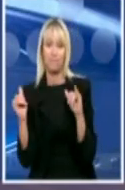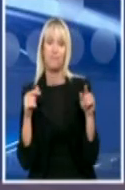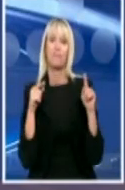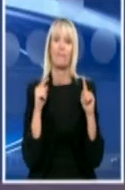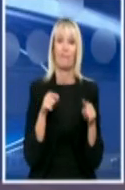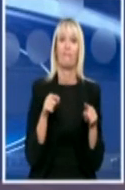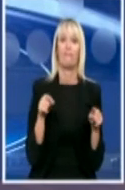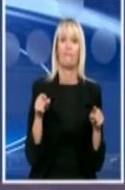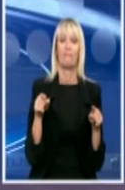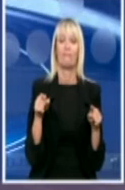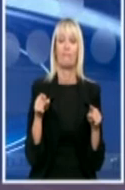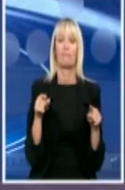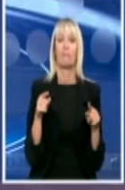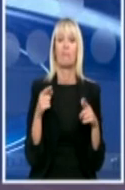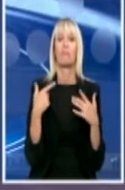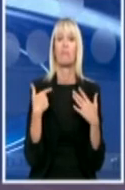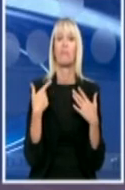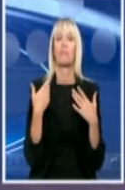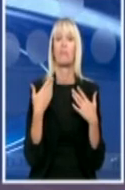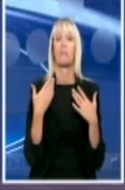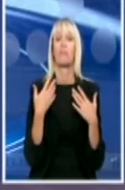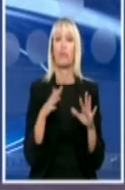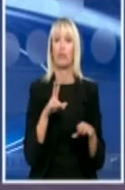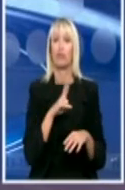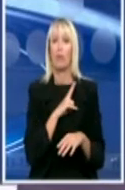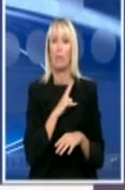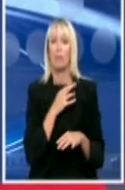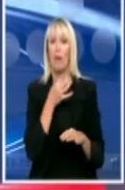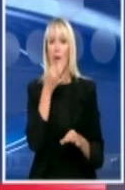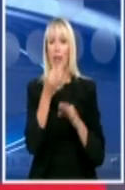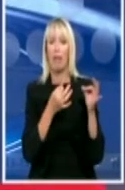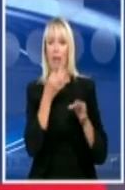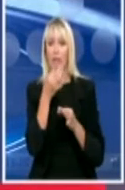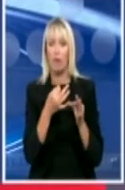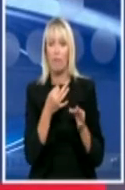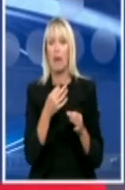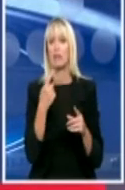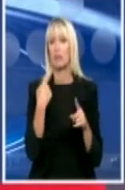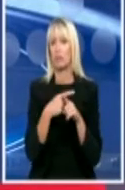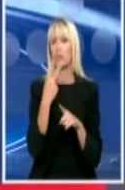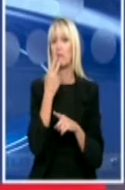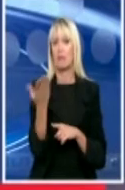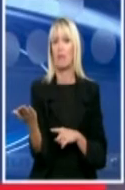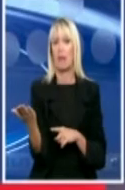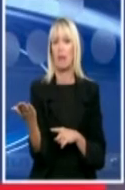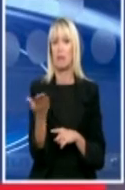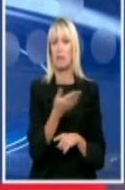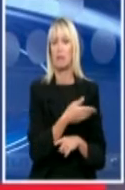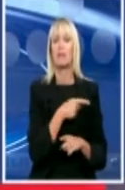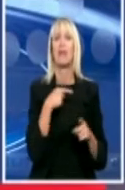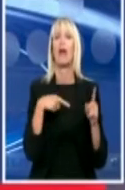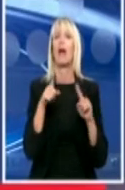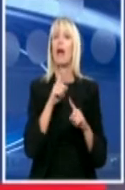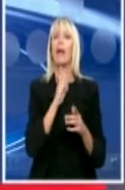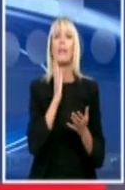informacijama koje su sigurno i vama dostupne, koje ste mogli vidjeti na licu mesta, mi imamo situaciju da nisu